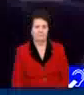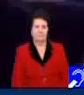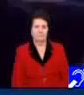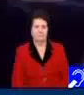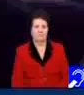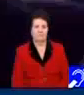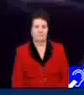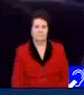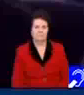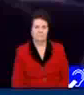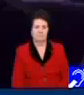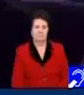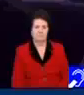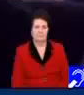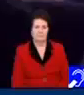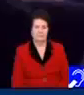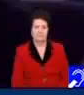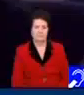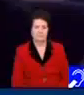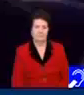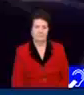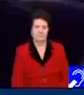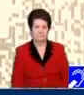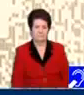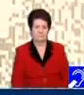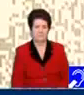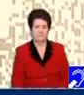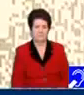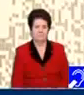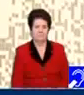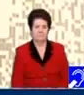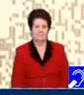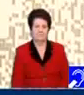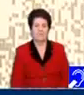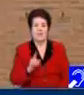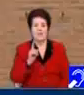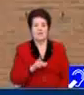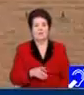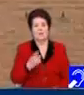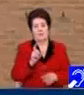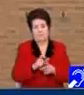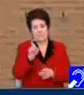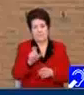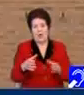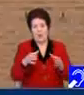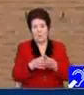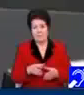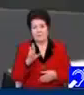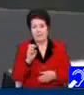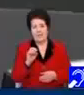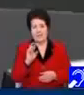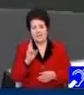peers. The pay system was neither equal nor fair, nor was it transparent. Un purtător de cuvânt al grupului media britanic